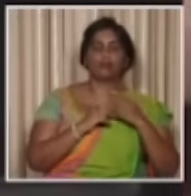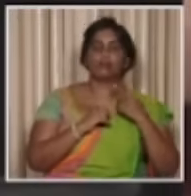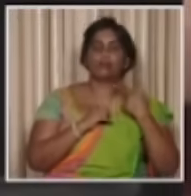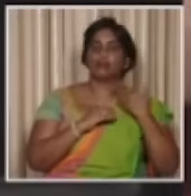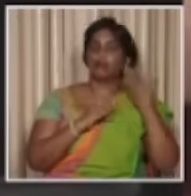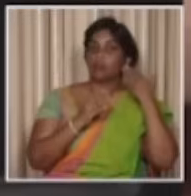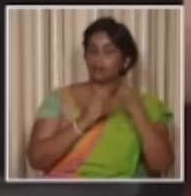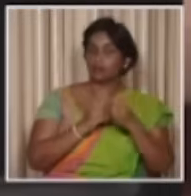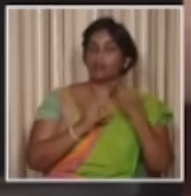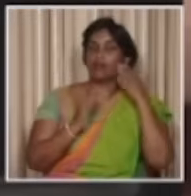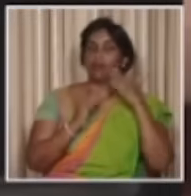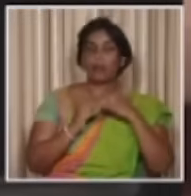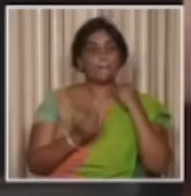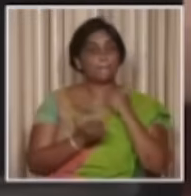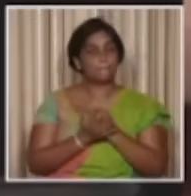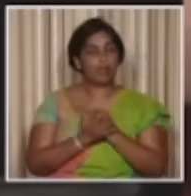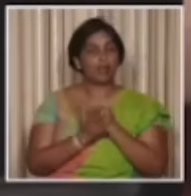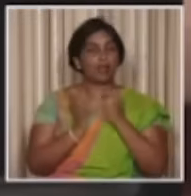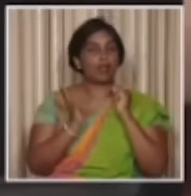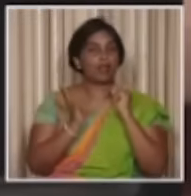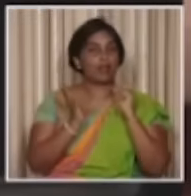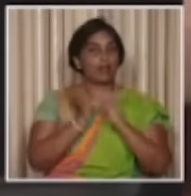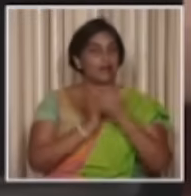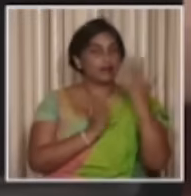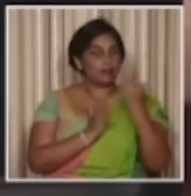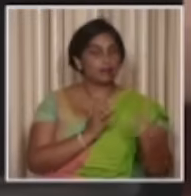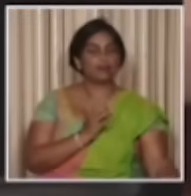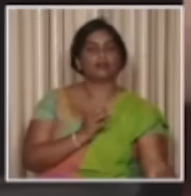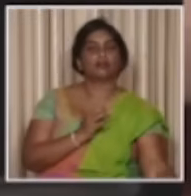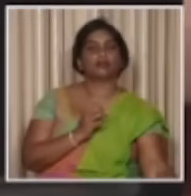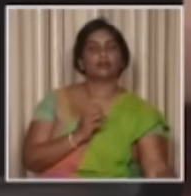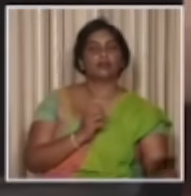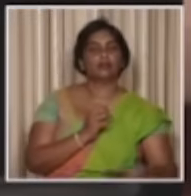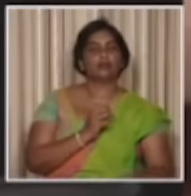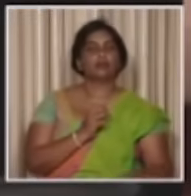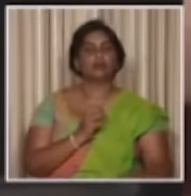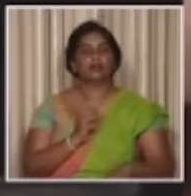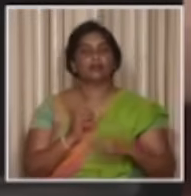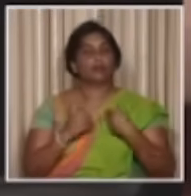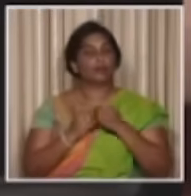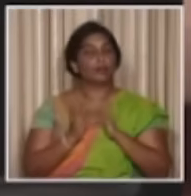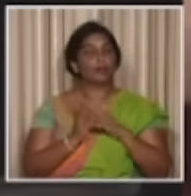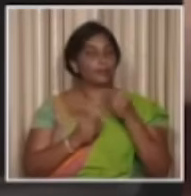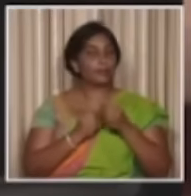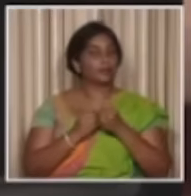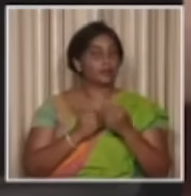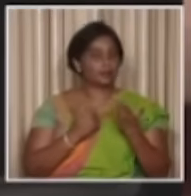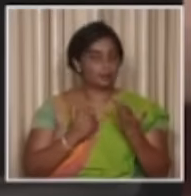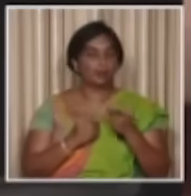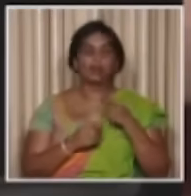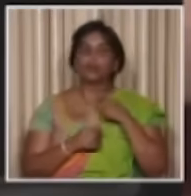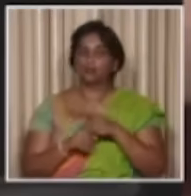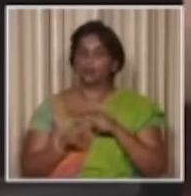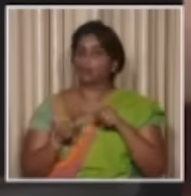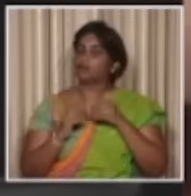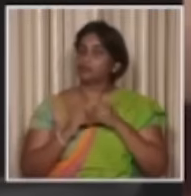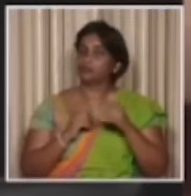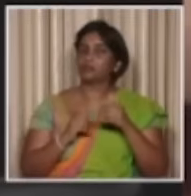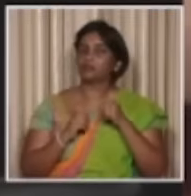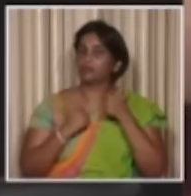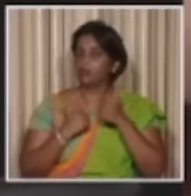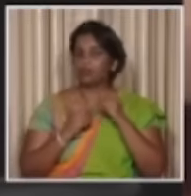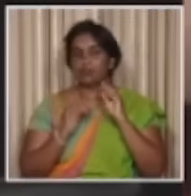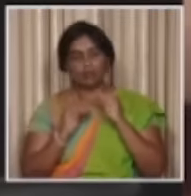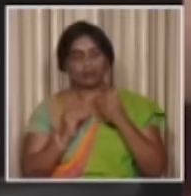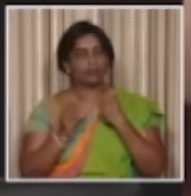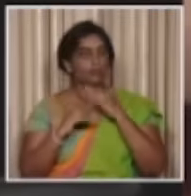laba. Adi me wede kata banku kata loan ekak banku kata loan ekak karang tamunge vyapare karaganna vidiyak naha e tattete yam yam